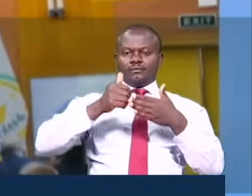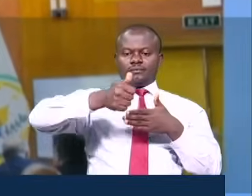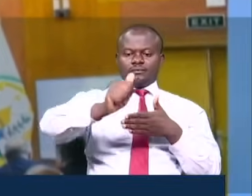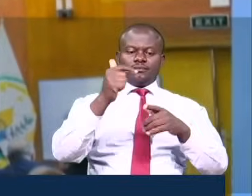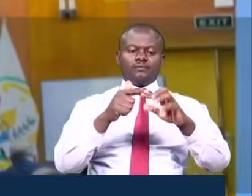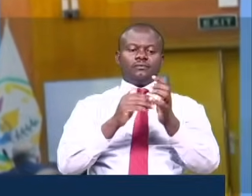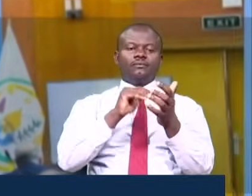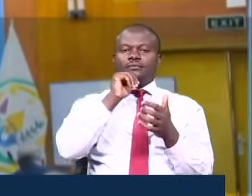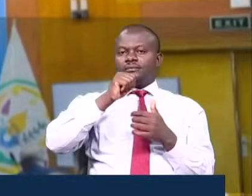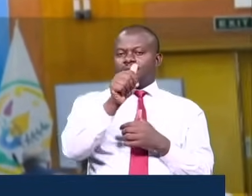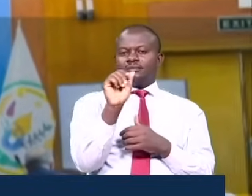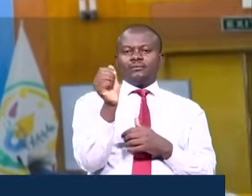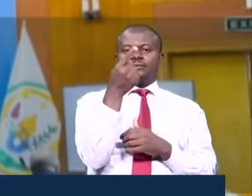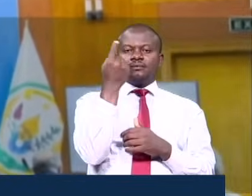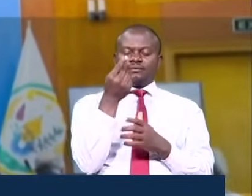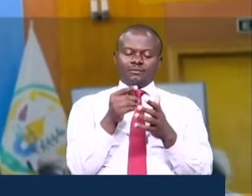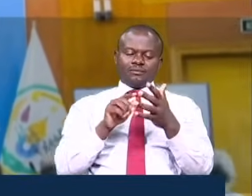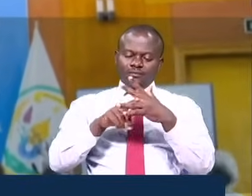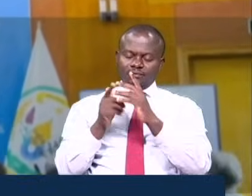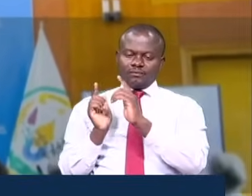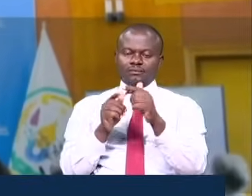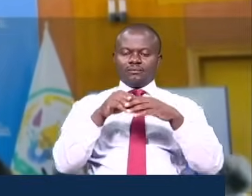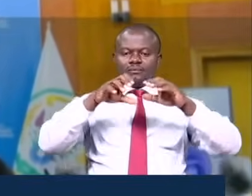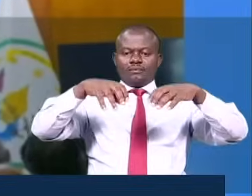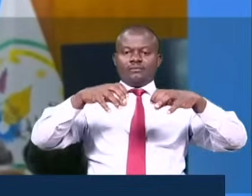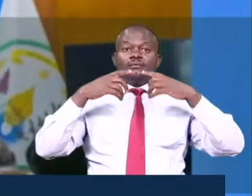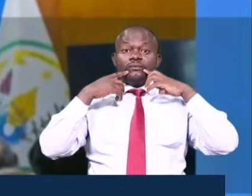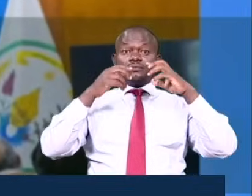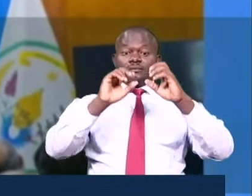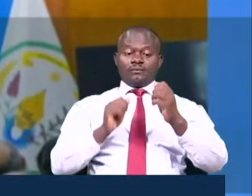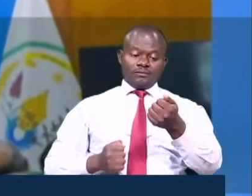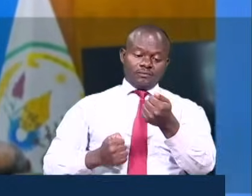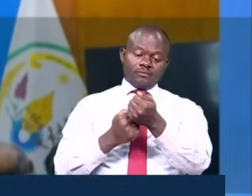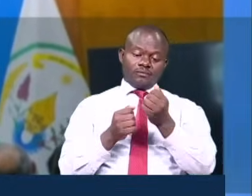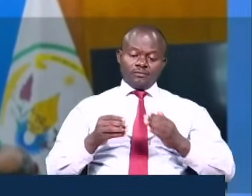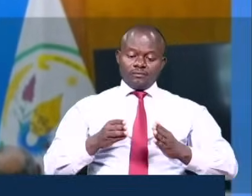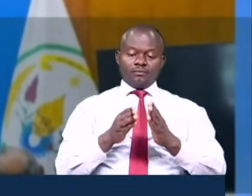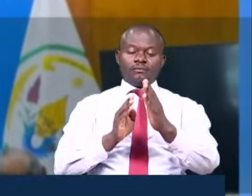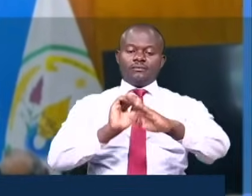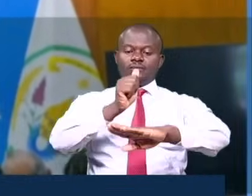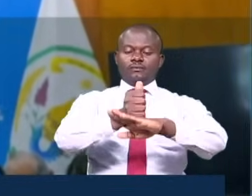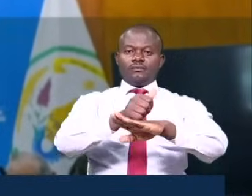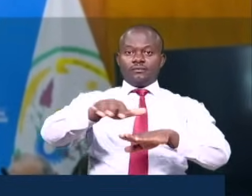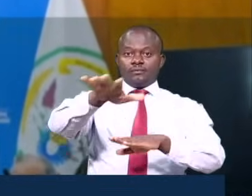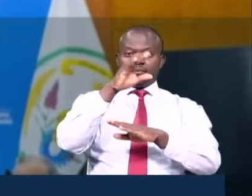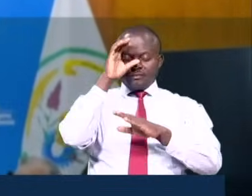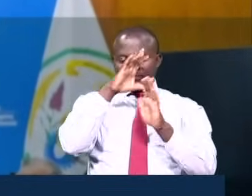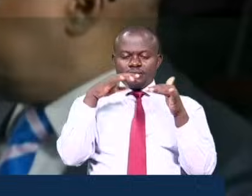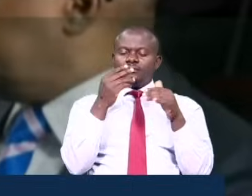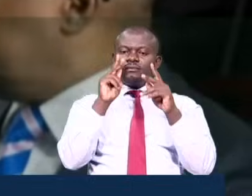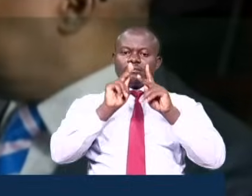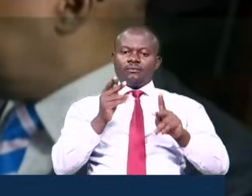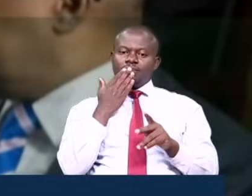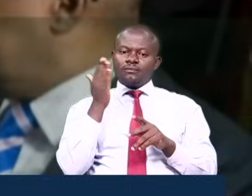ko hatari rwo ruzafata iya mbere mu gushoza intambara kuri Congo yavuze ko u Rwanda rushyigikiye inzira zashyizweho na karere mu gushakisha uko amahoro yagaruka